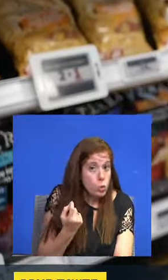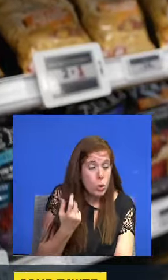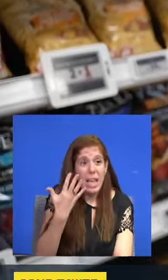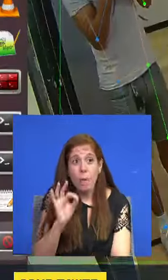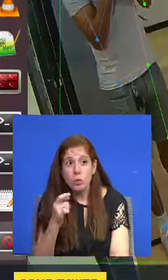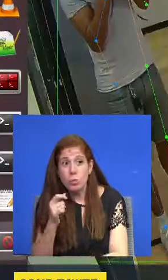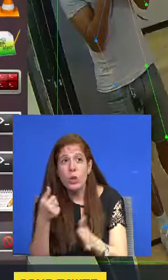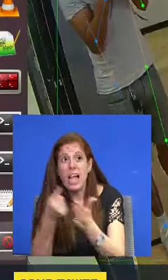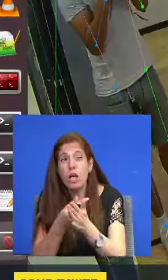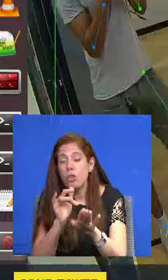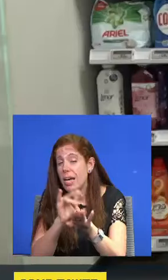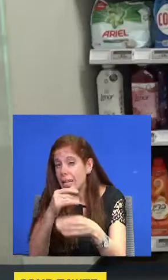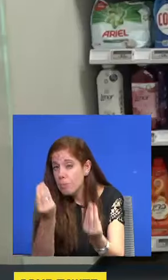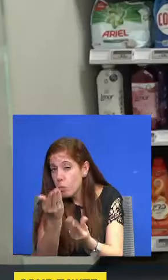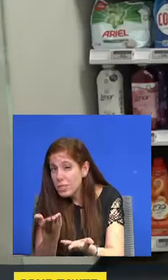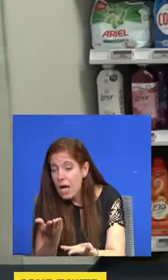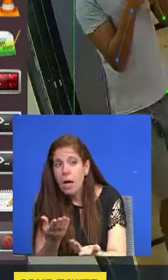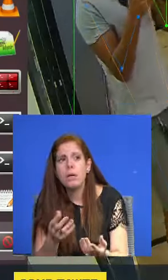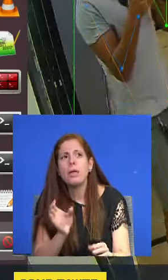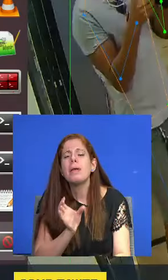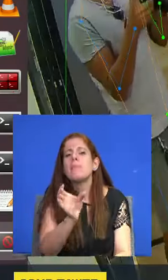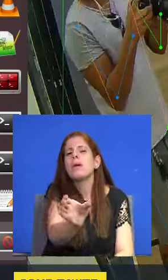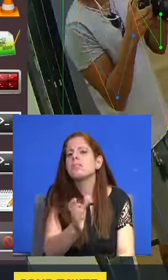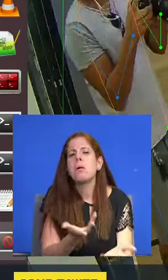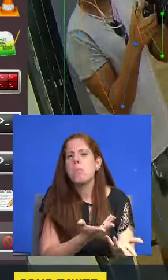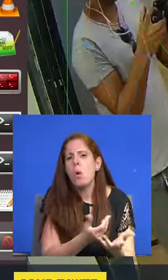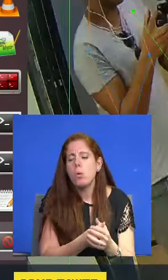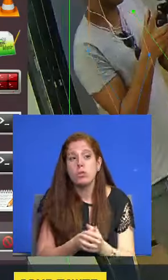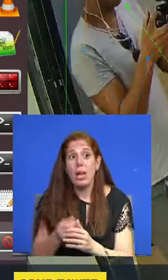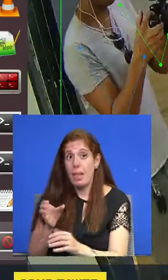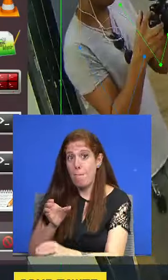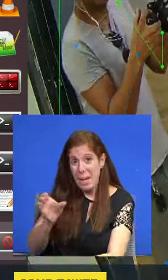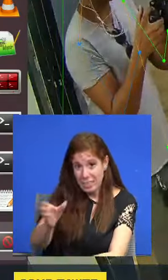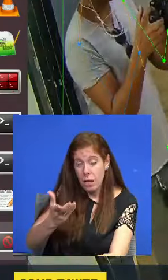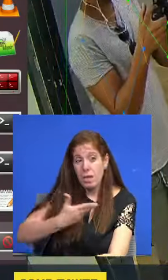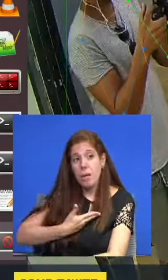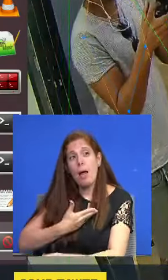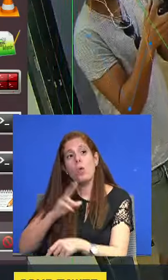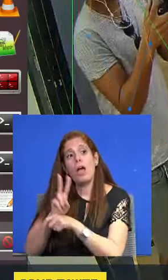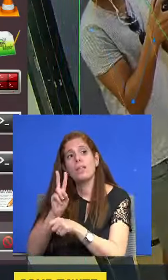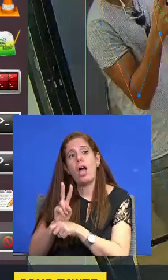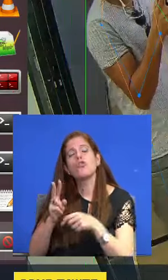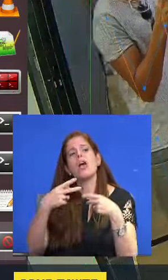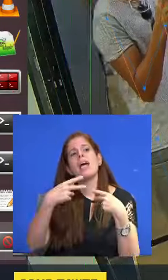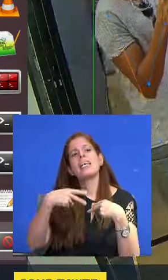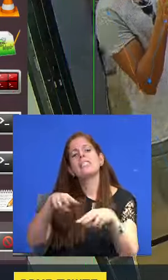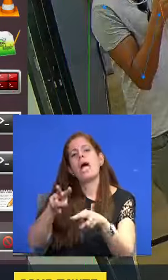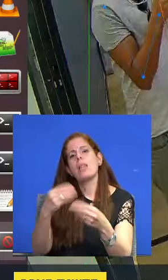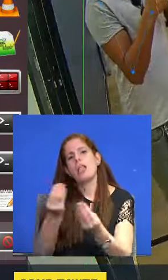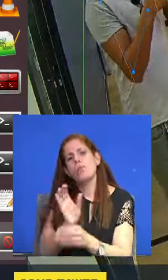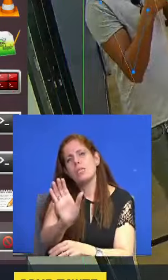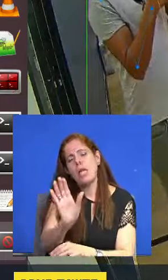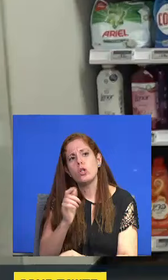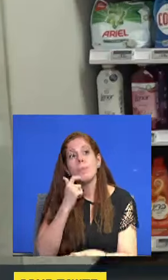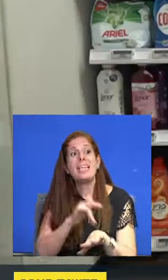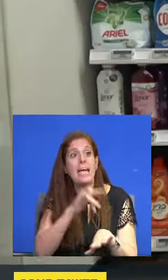שנגעת במוצר הזה? אם אני מחזיר אותו, מה קורה? עכשיו אתה מחזיר אותו וקיבלנו בעצם התראה שהנה, החזרת את המוצר זאת אומרת, נגעת